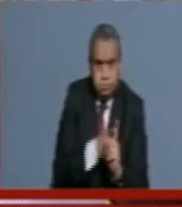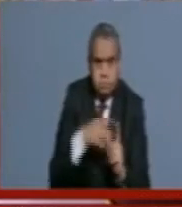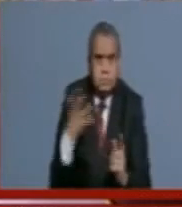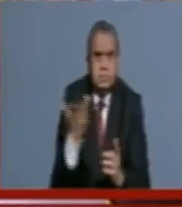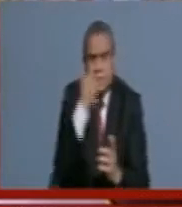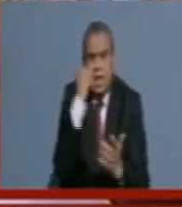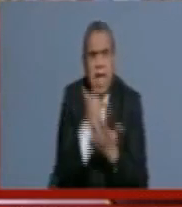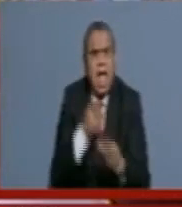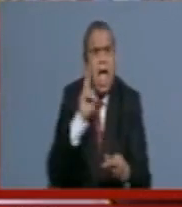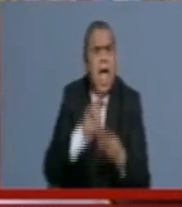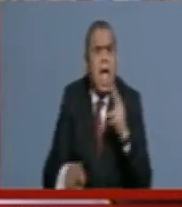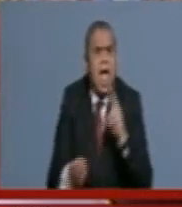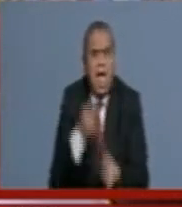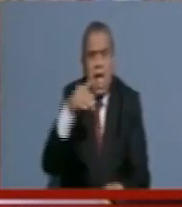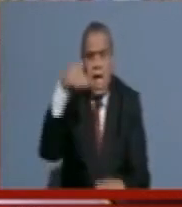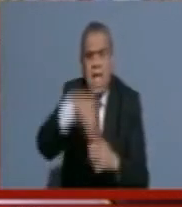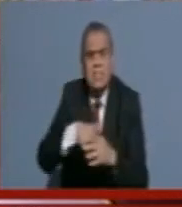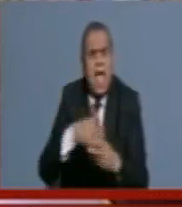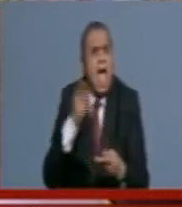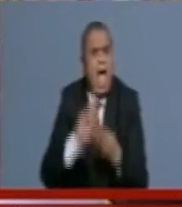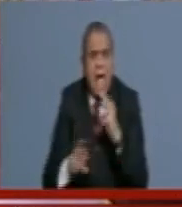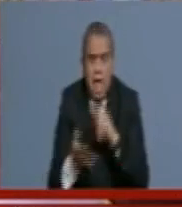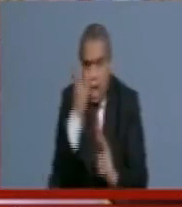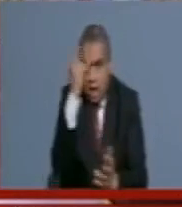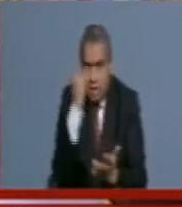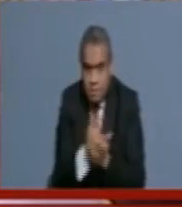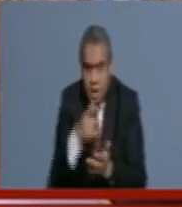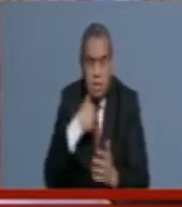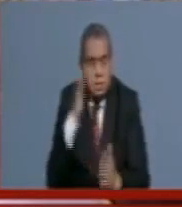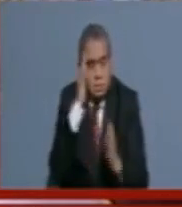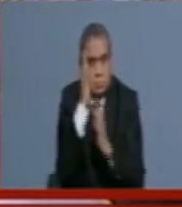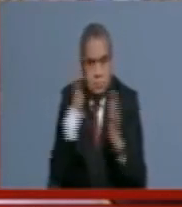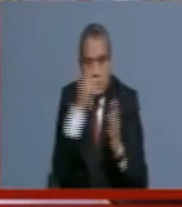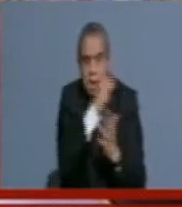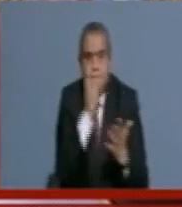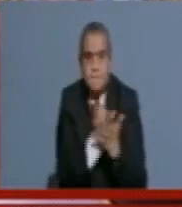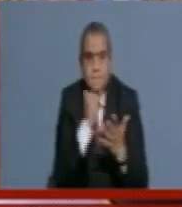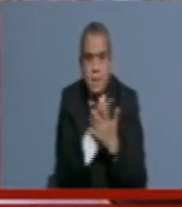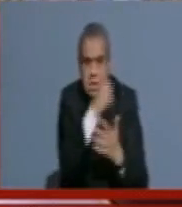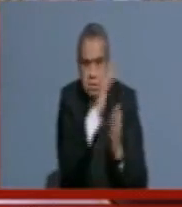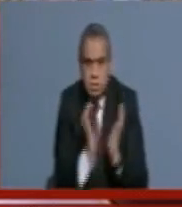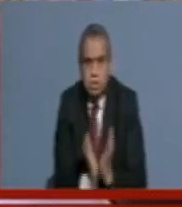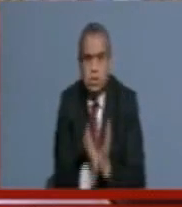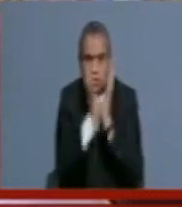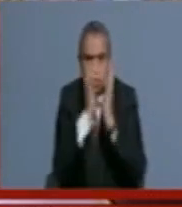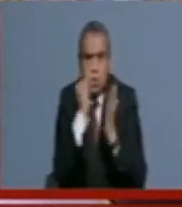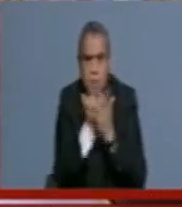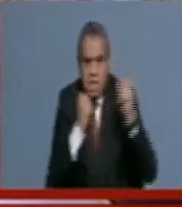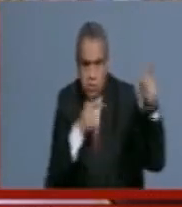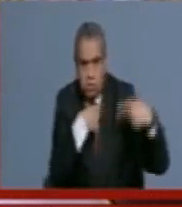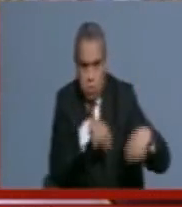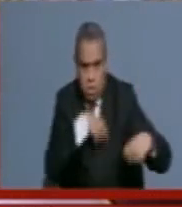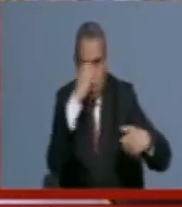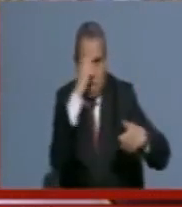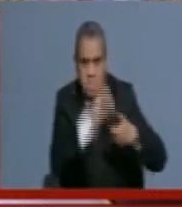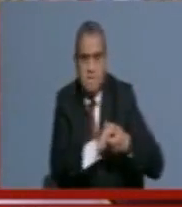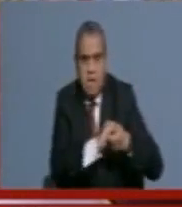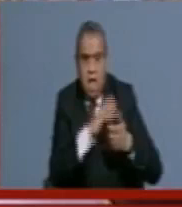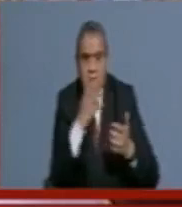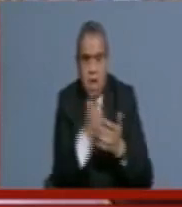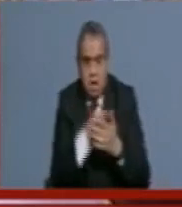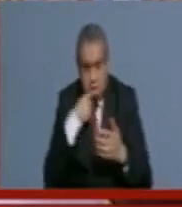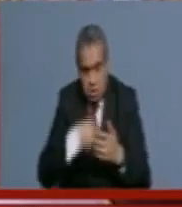أو وقت استحقاق انتخابي، هيبقى دور التثقيف والتوعية عن طريق الرائدات الريفيات، وإن احنا إن شاء الله